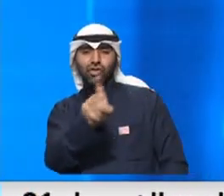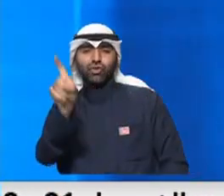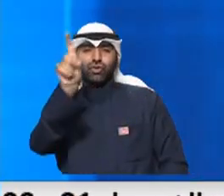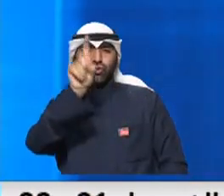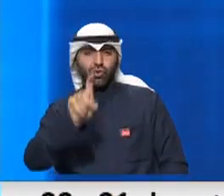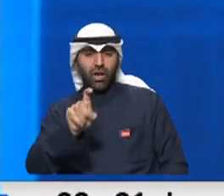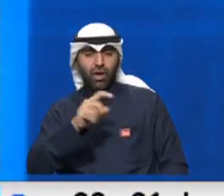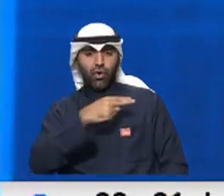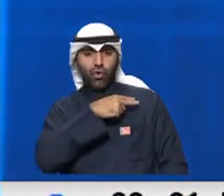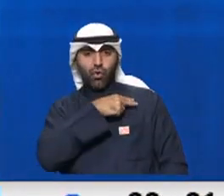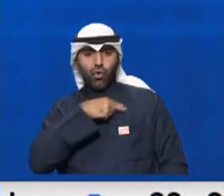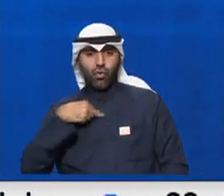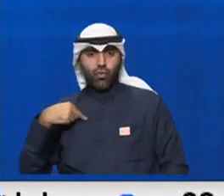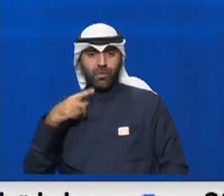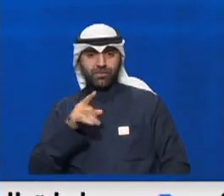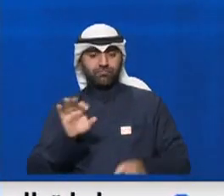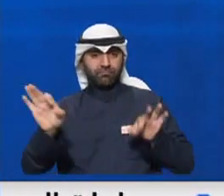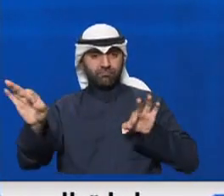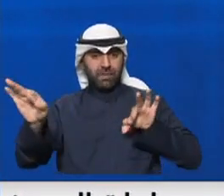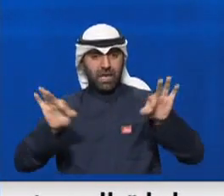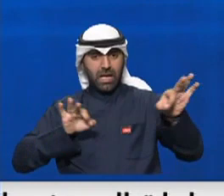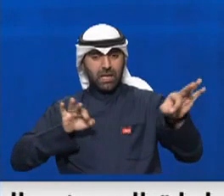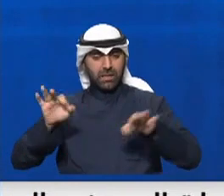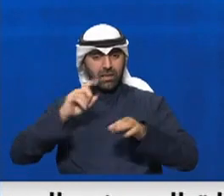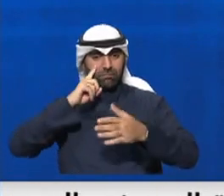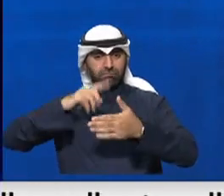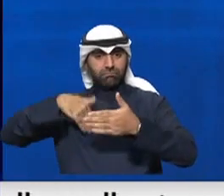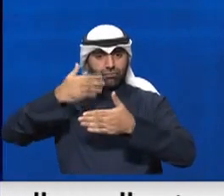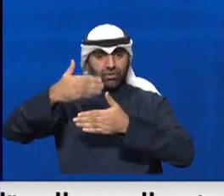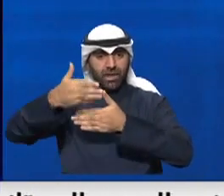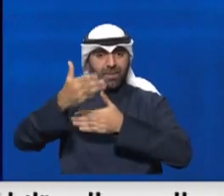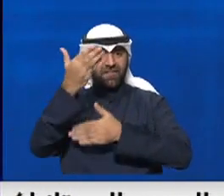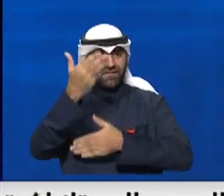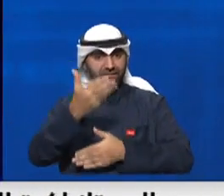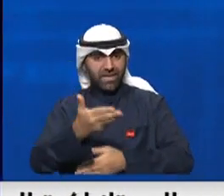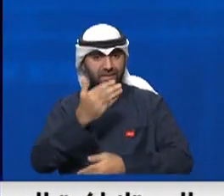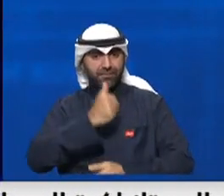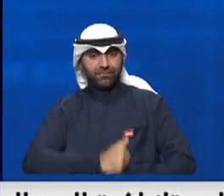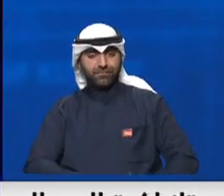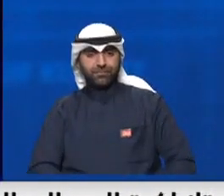ومؤسساتها لما بعد إزالة الركام الإسمنتي؟